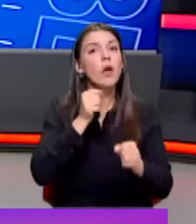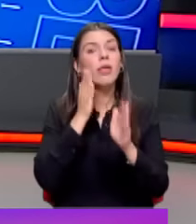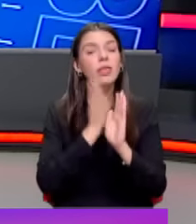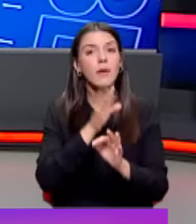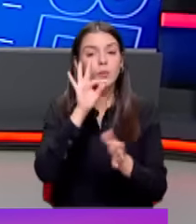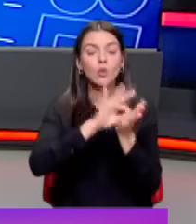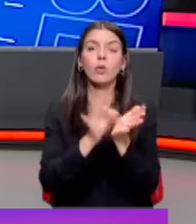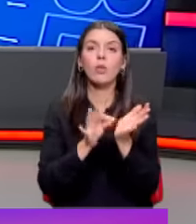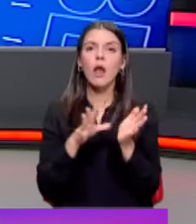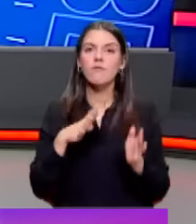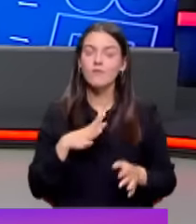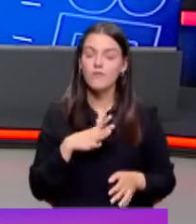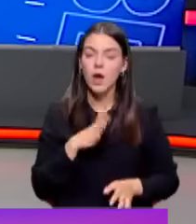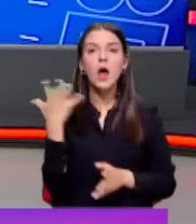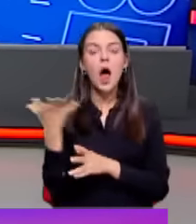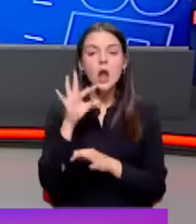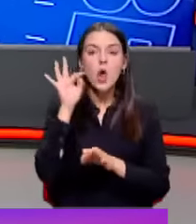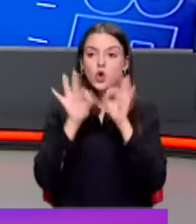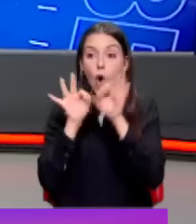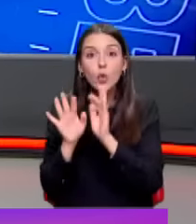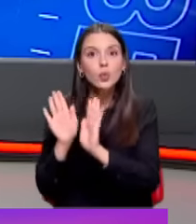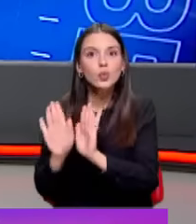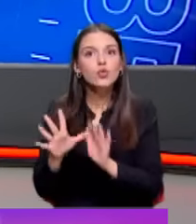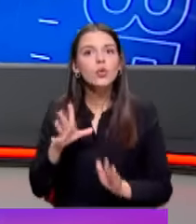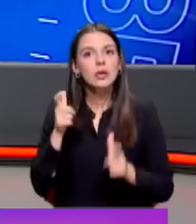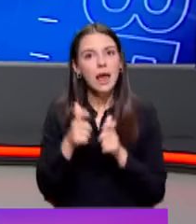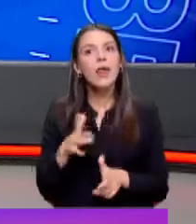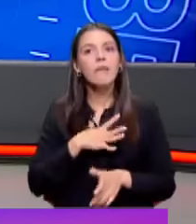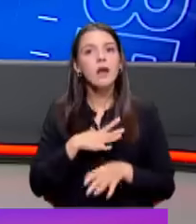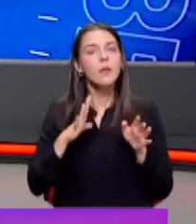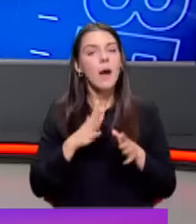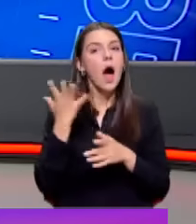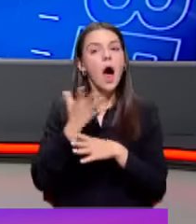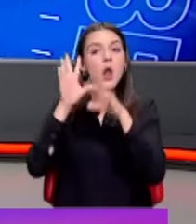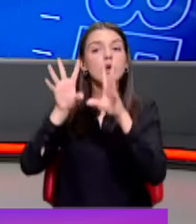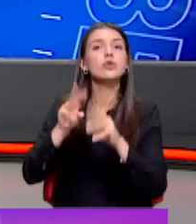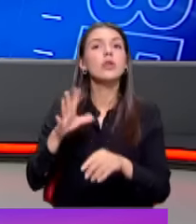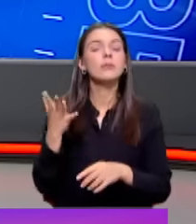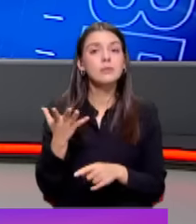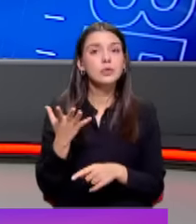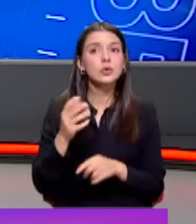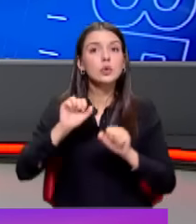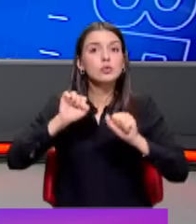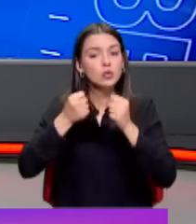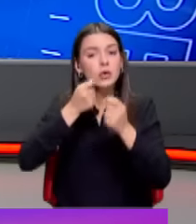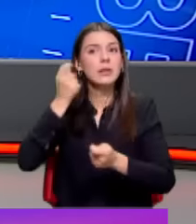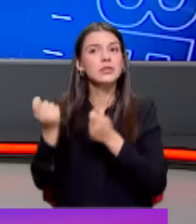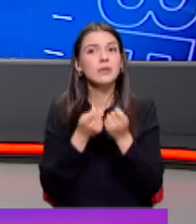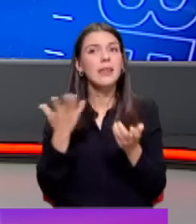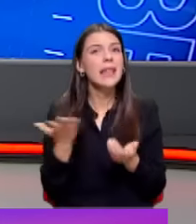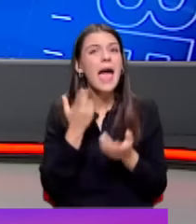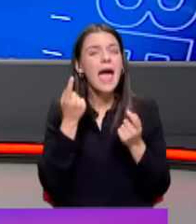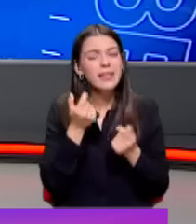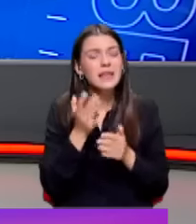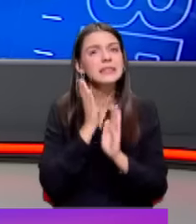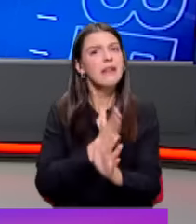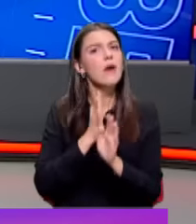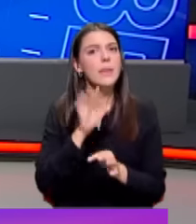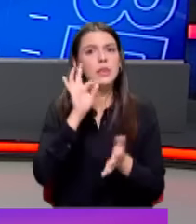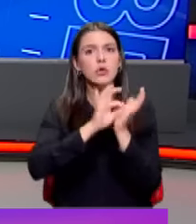var. Kontrol altına alınmış yerlerde var ama henüz söndürülememiş ve soğutma çalışmalarının en azından devam